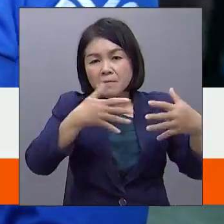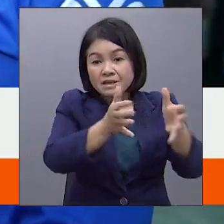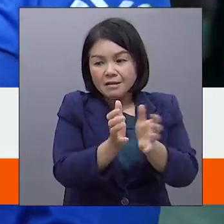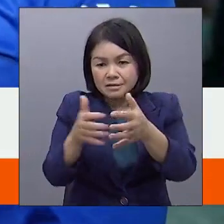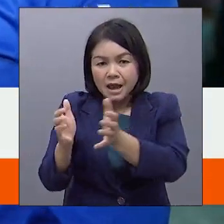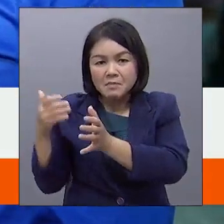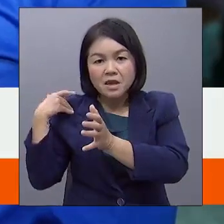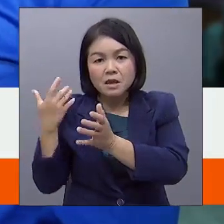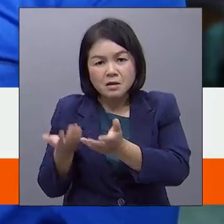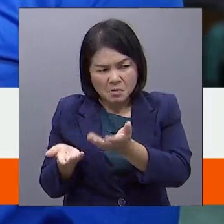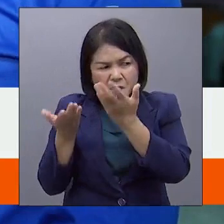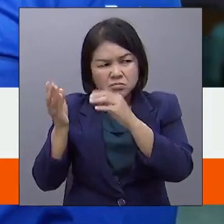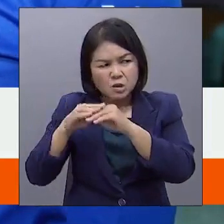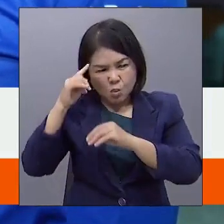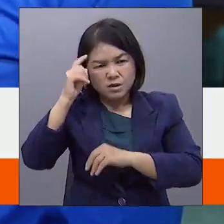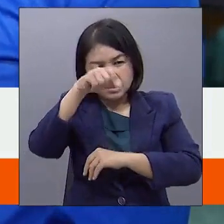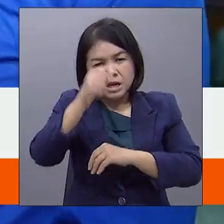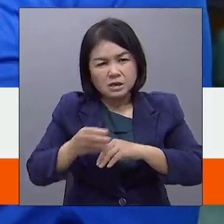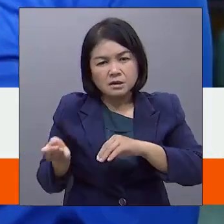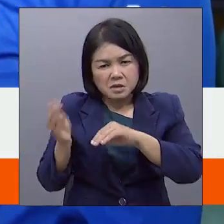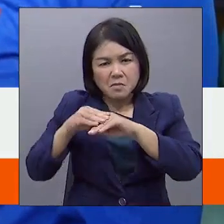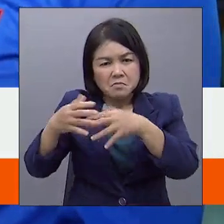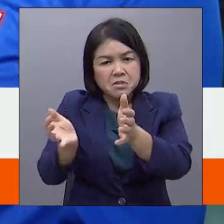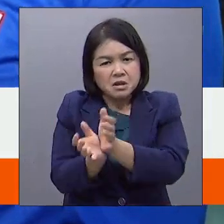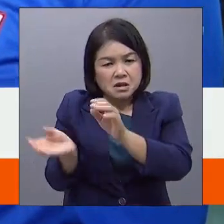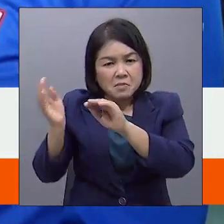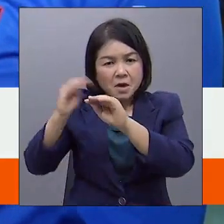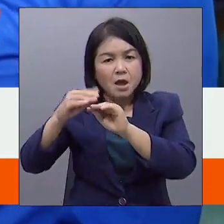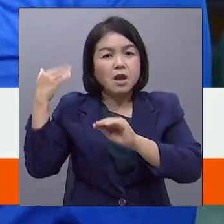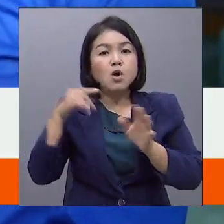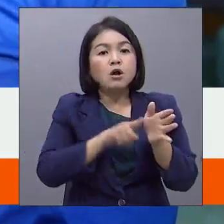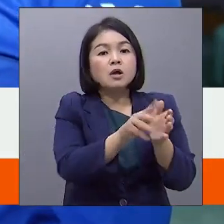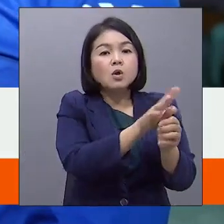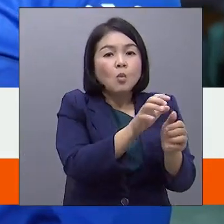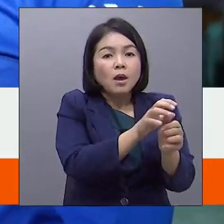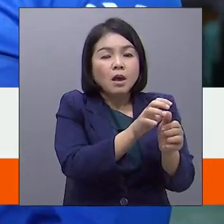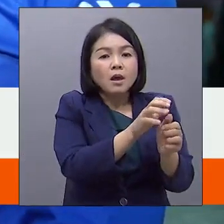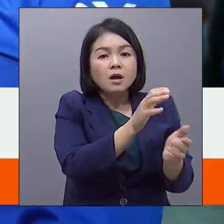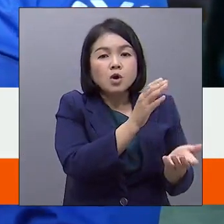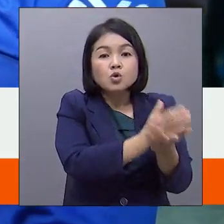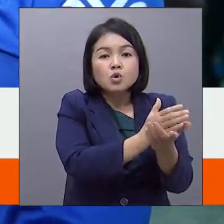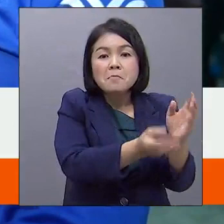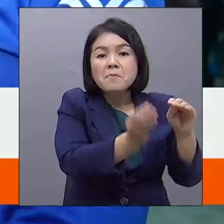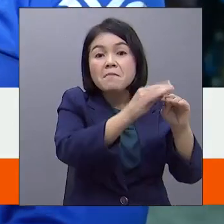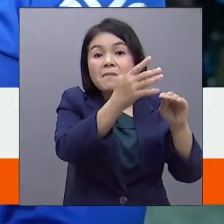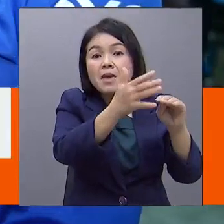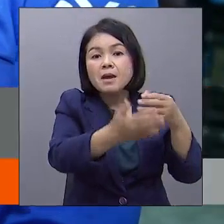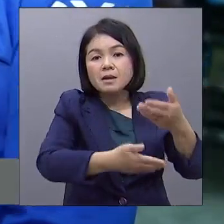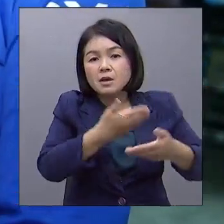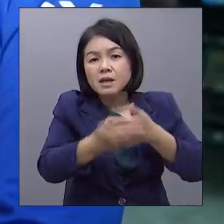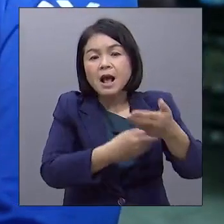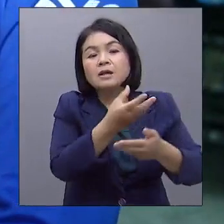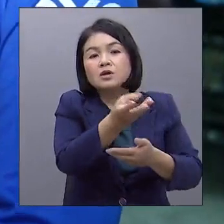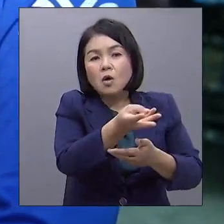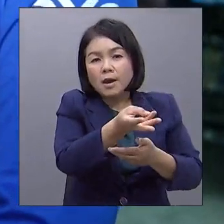ไงไหม ตอนนี้น่าจะขึ้นเพราะว่าตอนนั้นโควิดจากร้านค้าแล้วก็เขาจะหยุดแล้วก็จะขายน้อยล